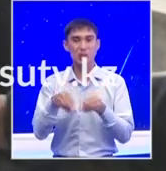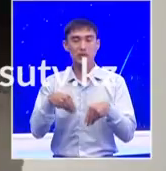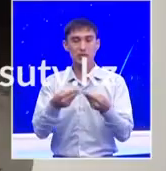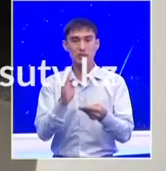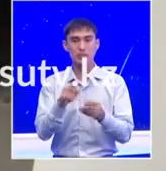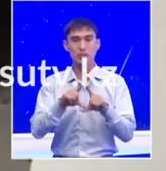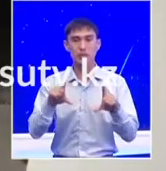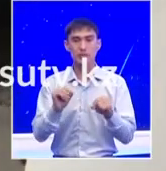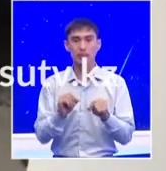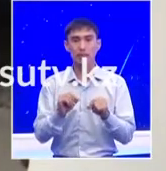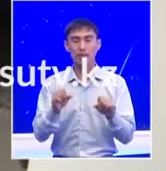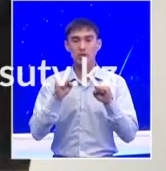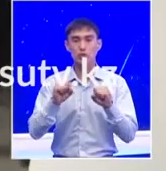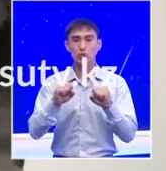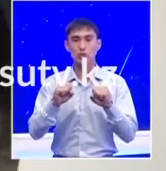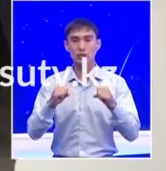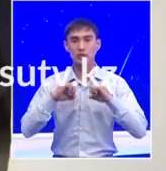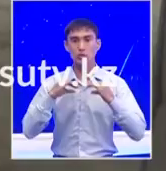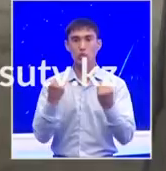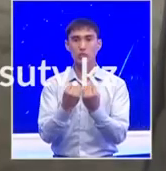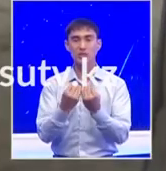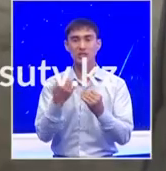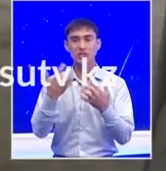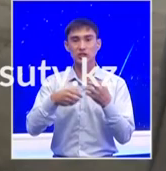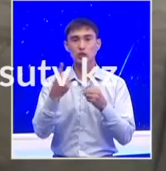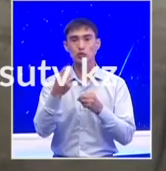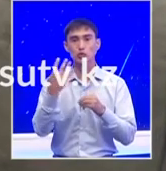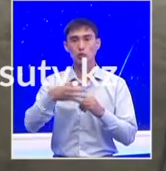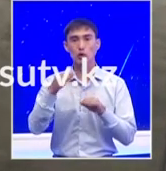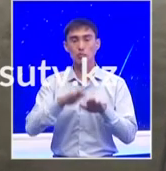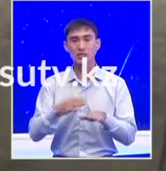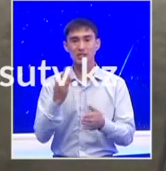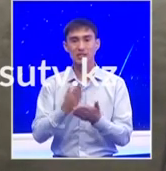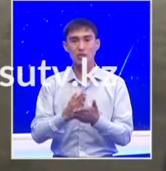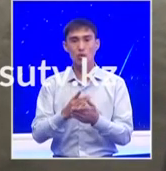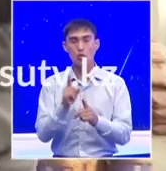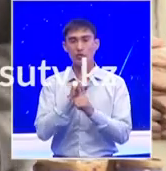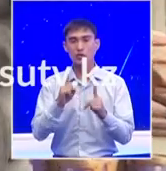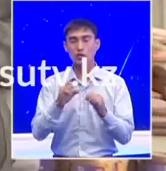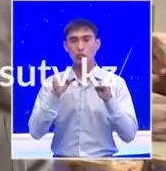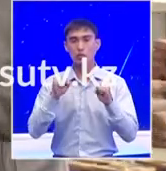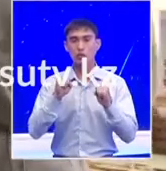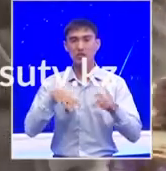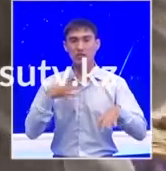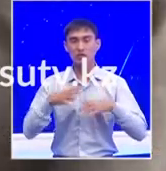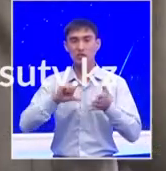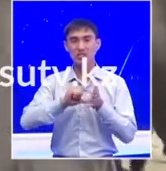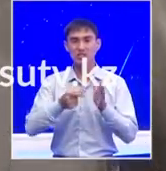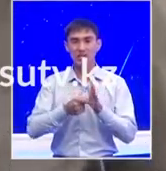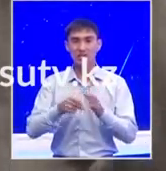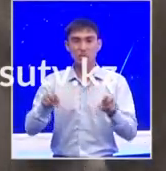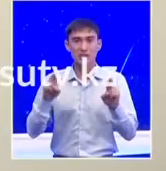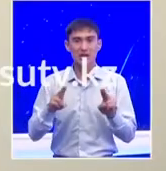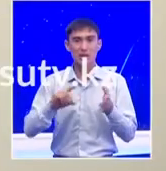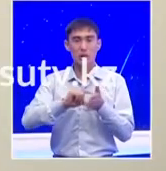объект. Физкультурно-оздоровительный комплекс рассчитан на 140 мест. Здесь предусмотрены универсальный спортзал, тренировочные залы, а также